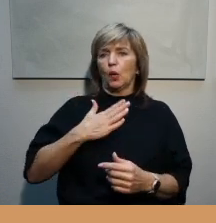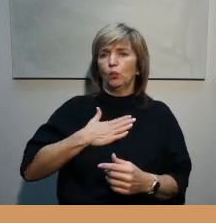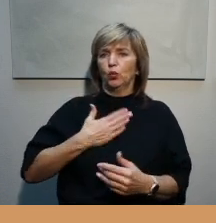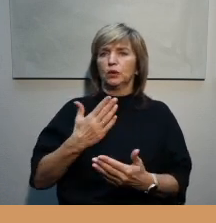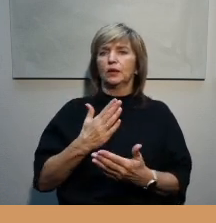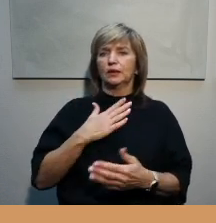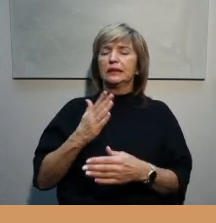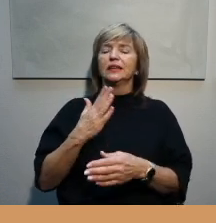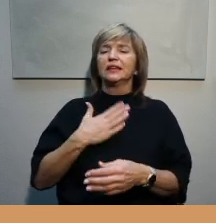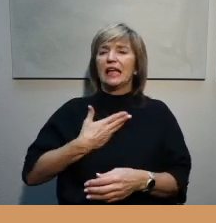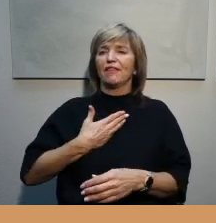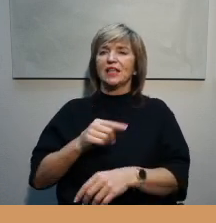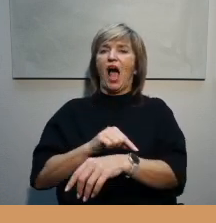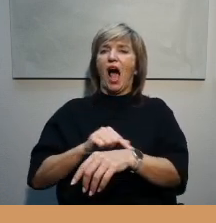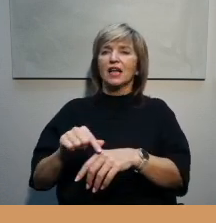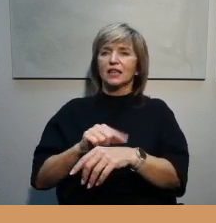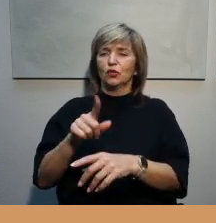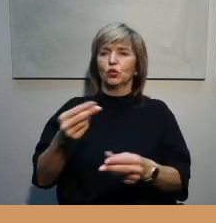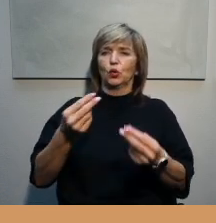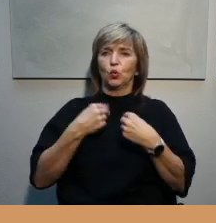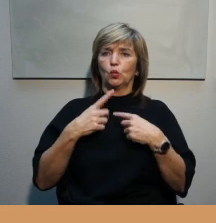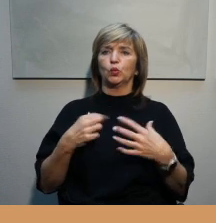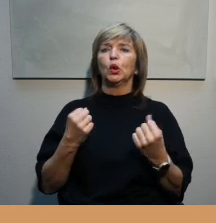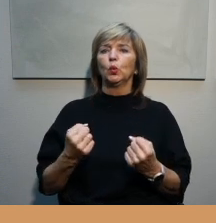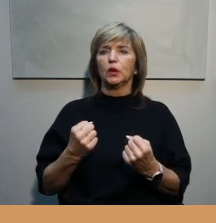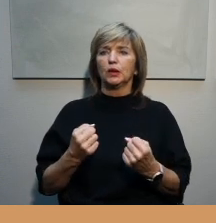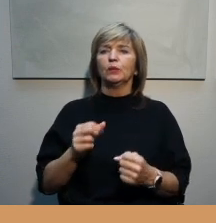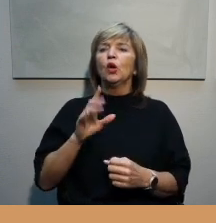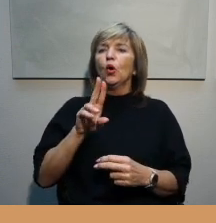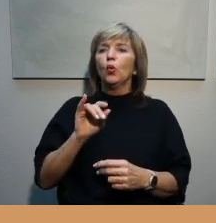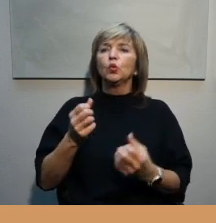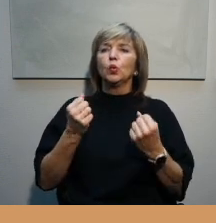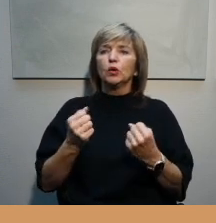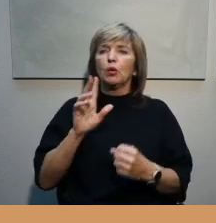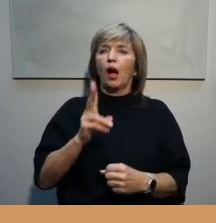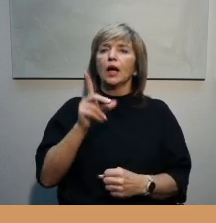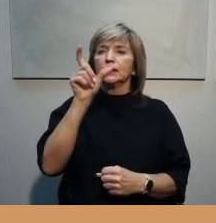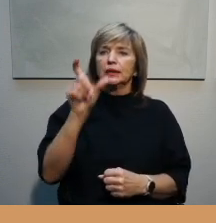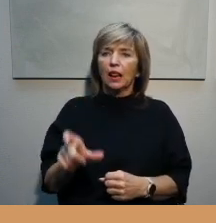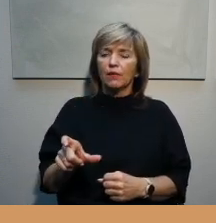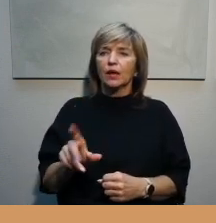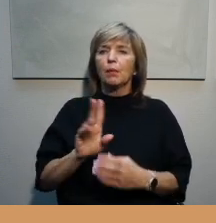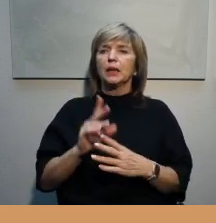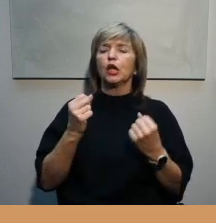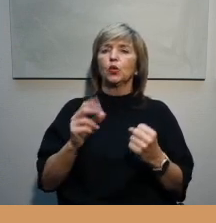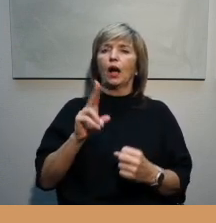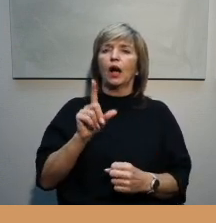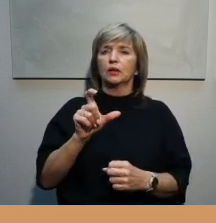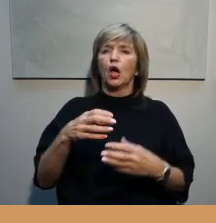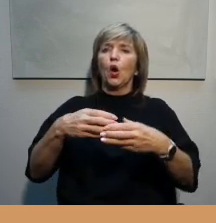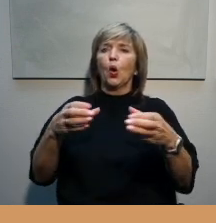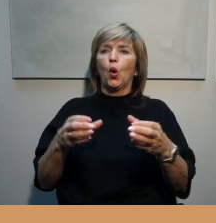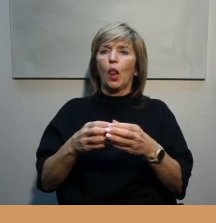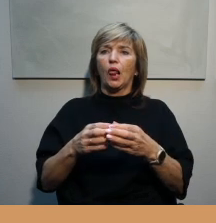dzīves asinis, tās mums dod noturību, un noturību kā cilvēkiem, bet arī noturību kā tādai